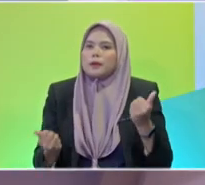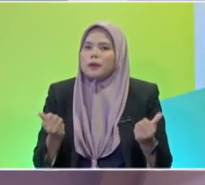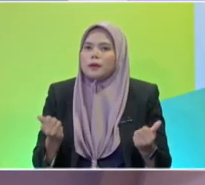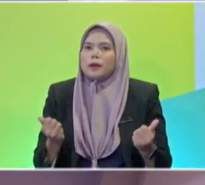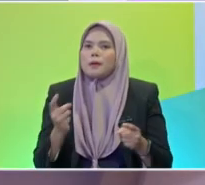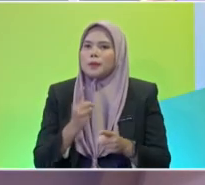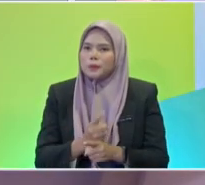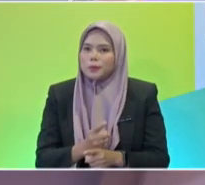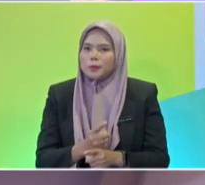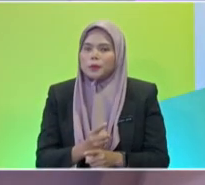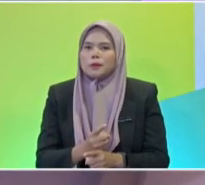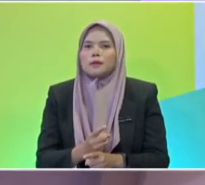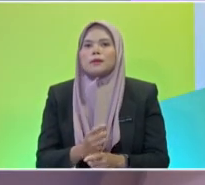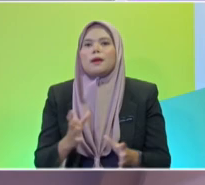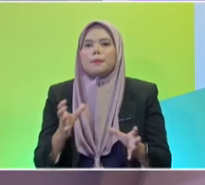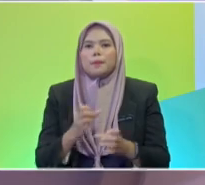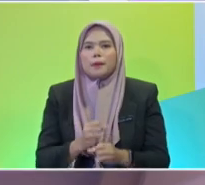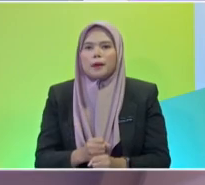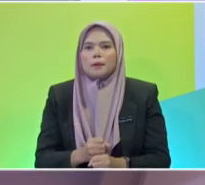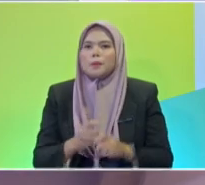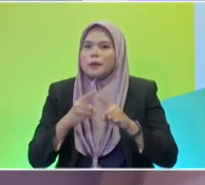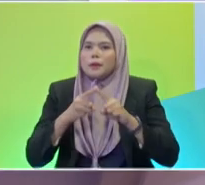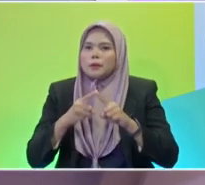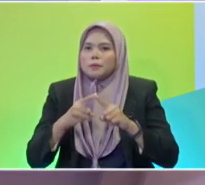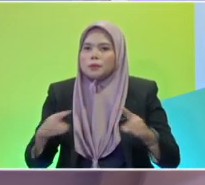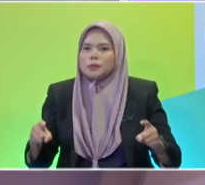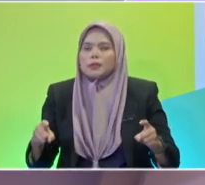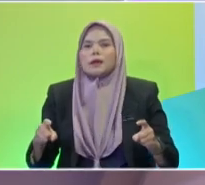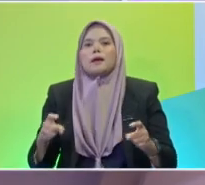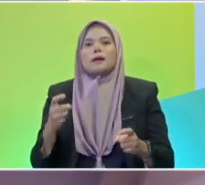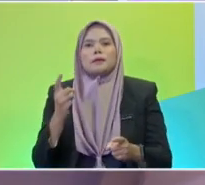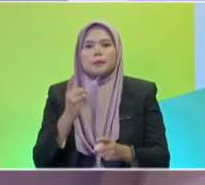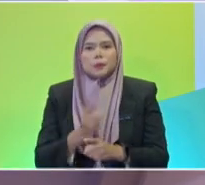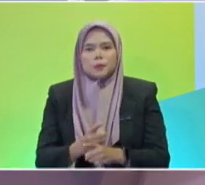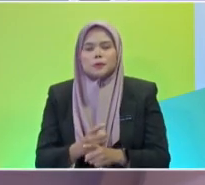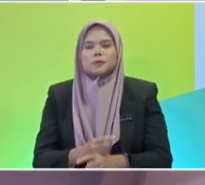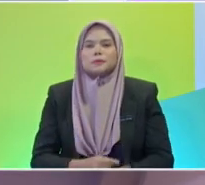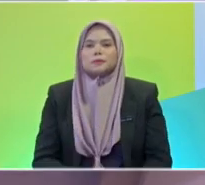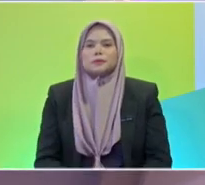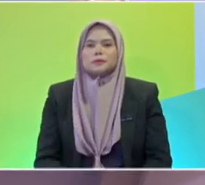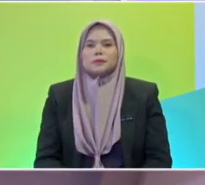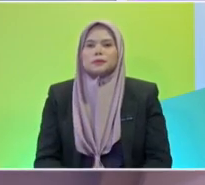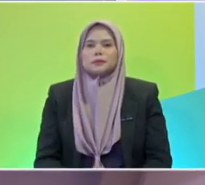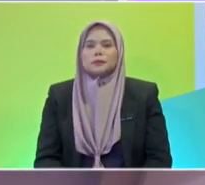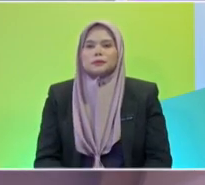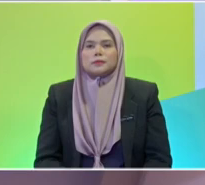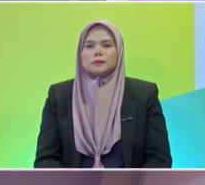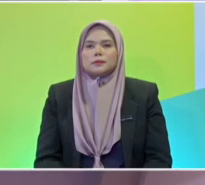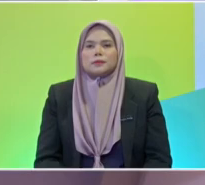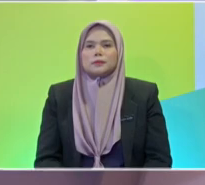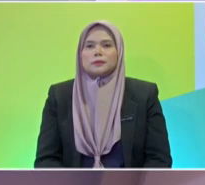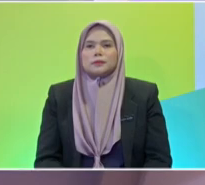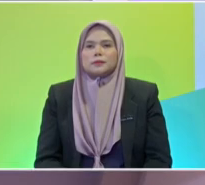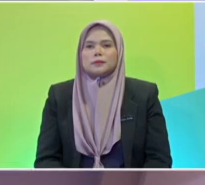pertimbangan yang bagus dapat memberi keputusan yang tepat Nah inilah yang kita hendak ada